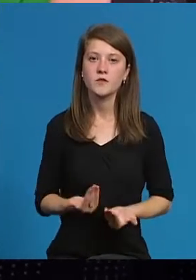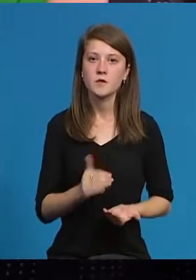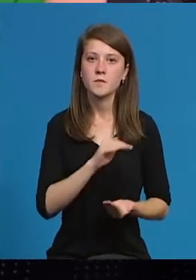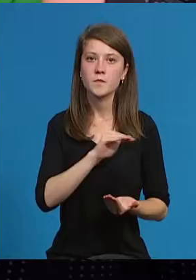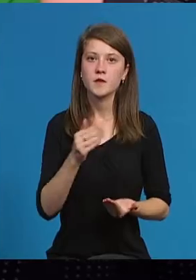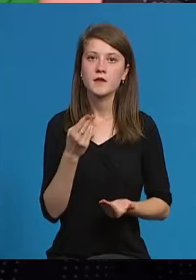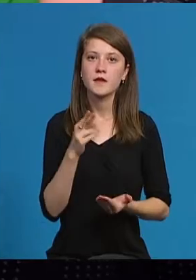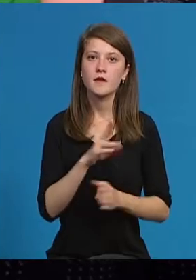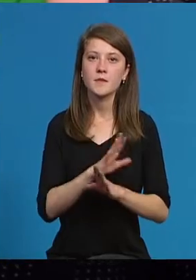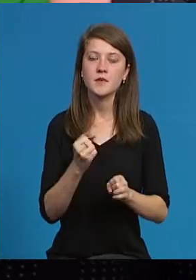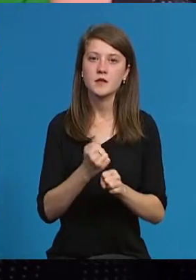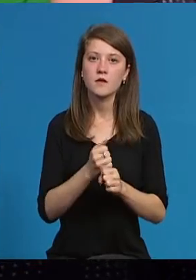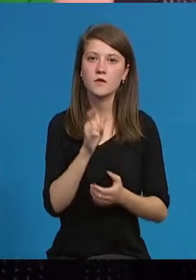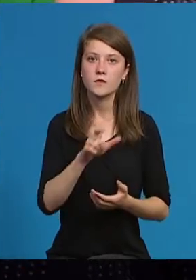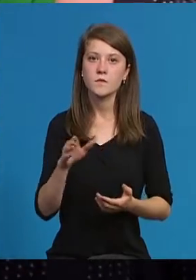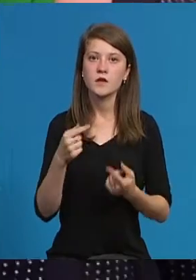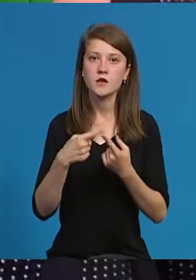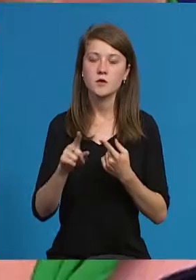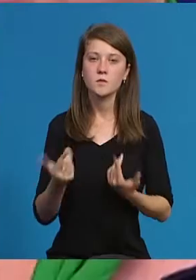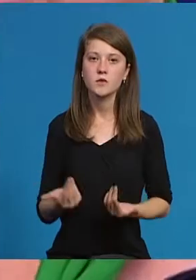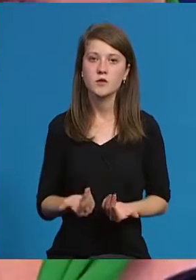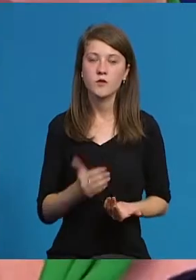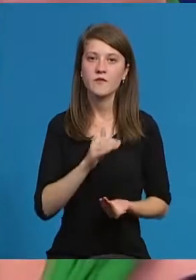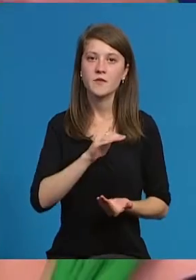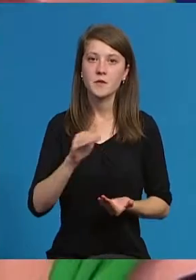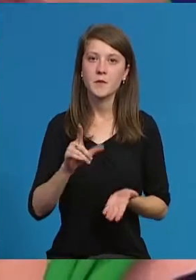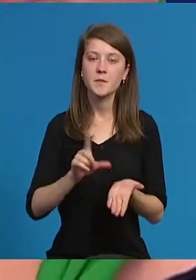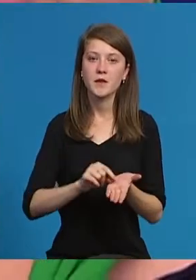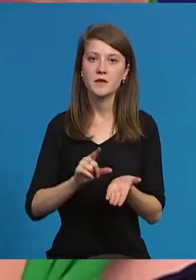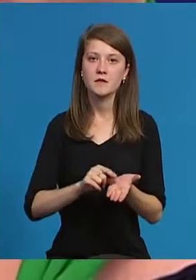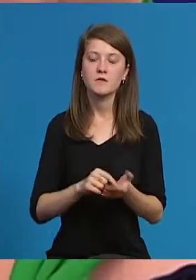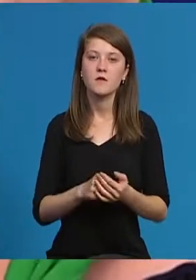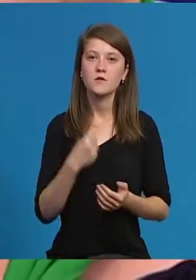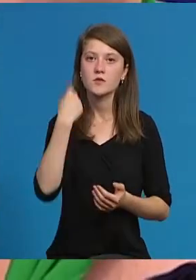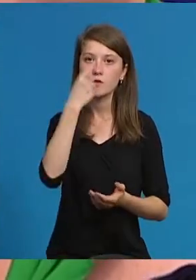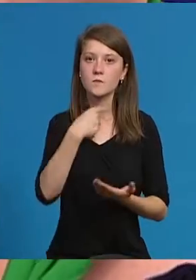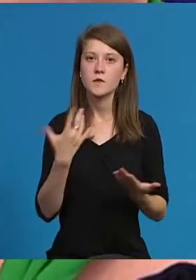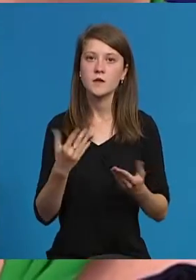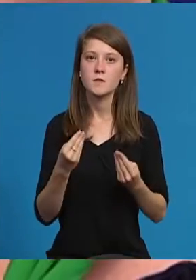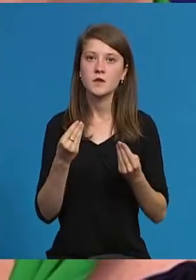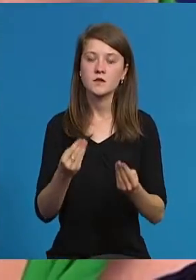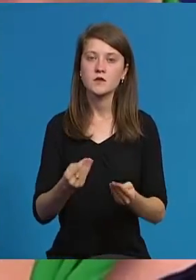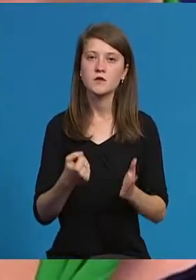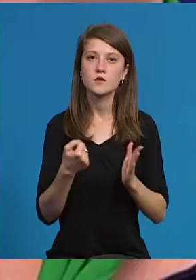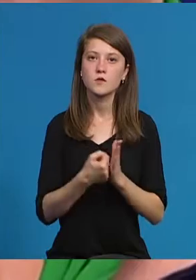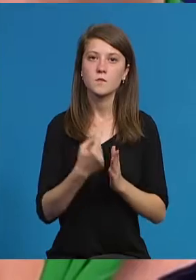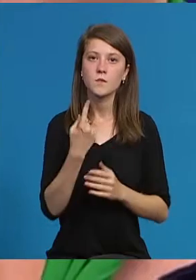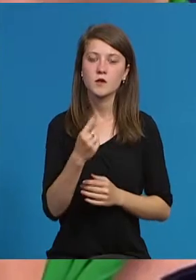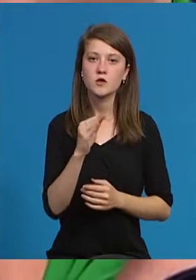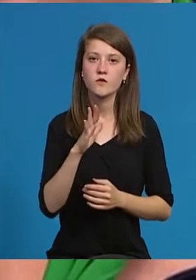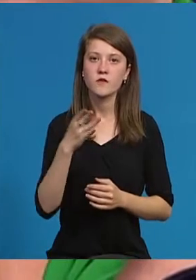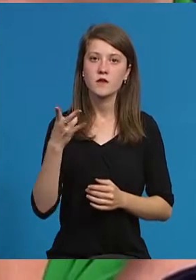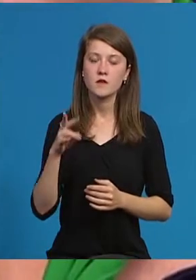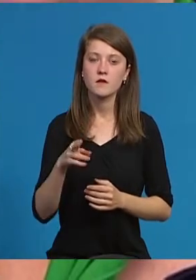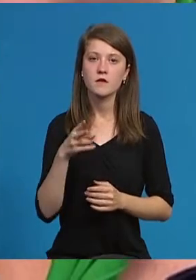для непрацездатних осіб та інші прожиткові мінімуми. Пенсія особам, яким призначені до 1